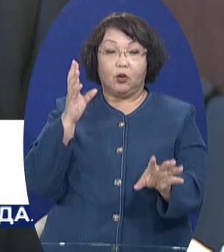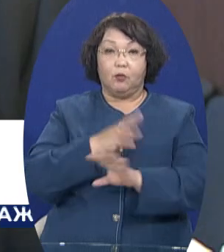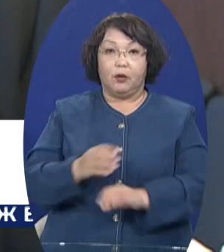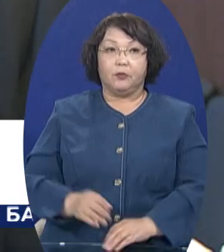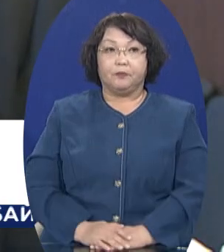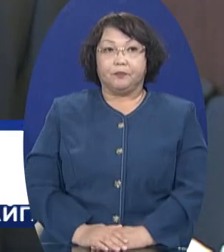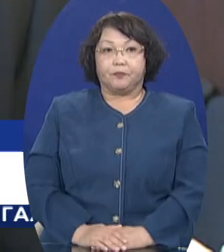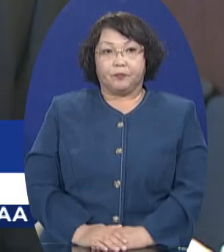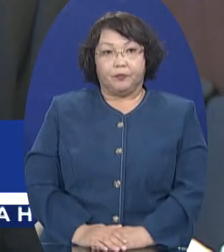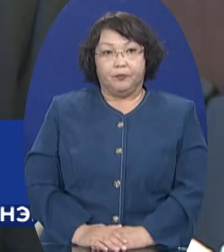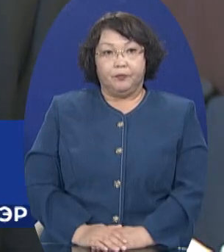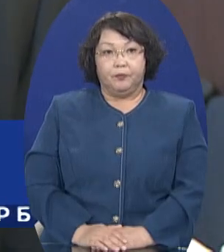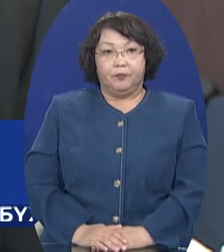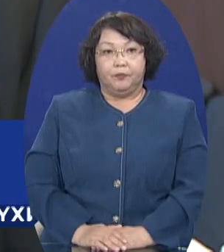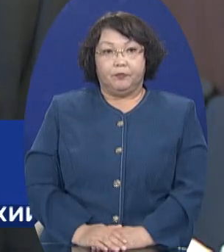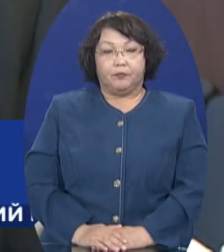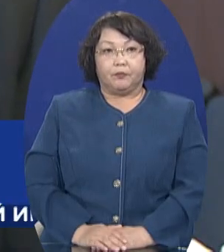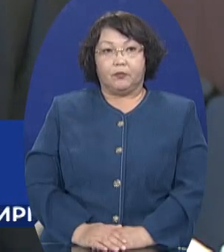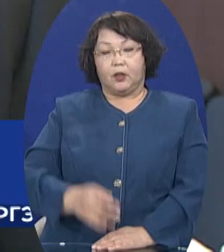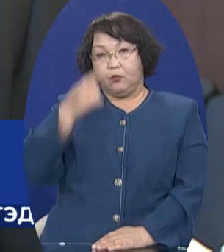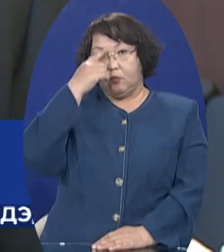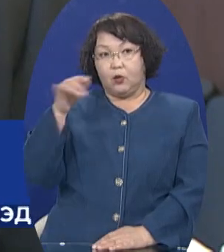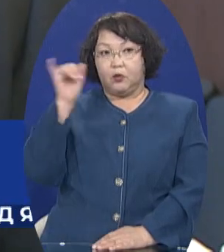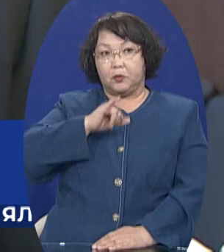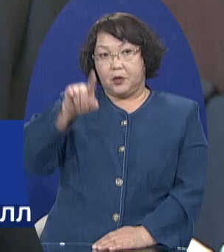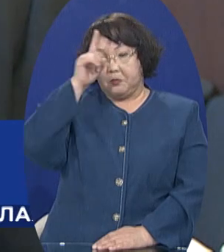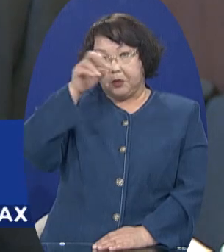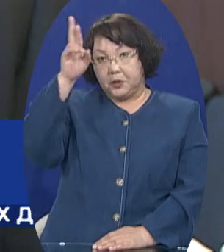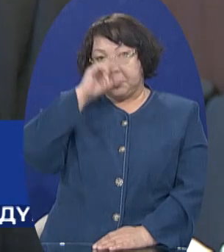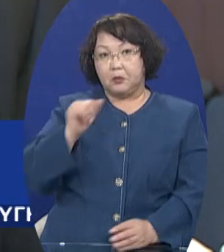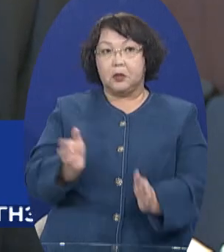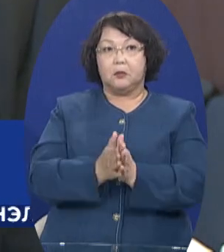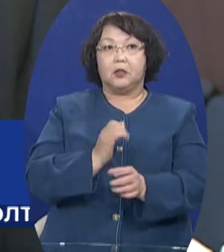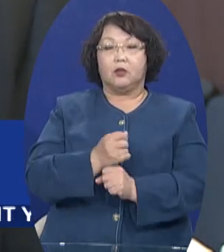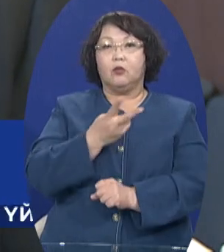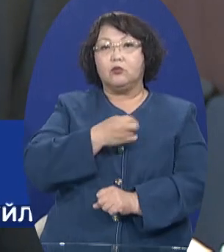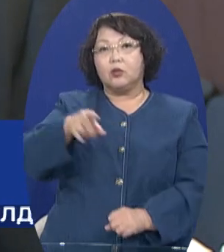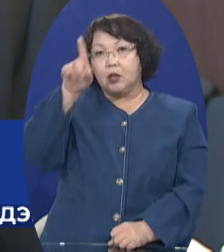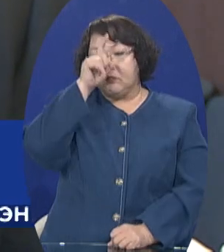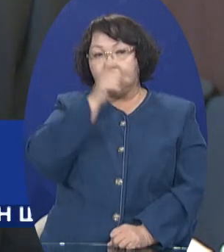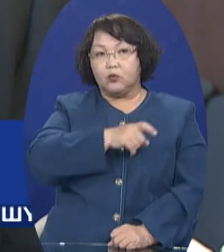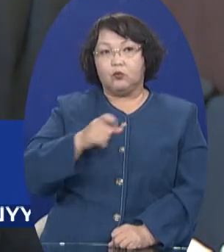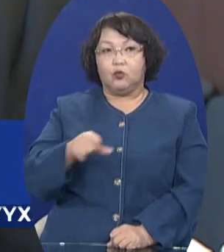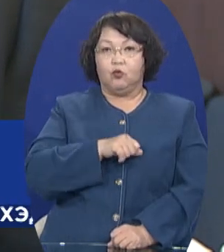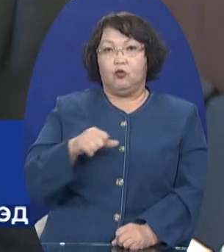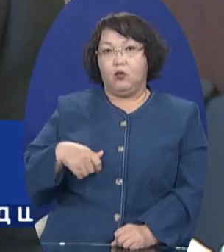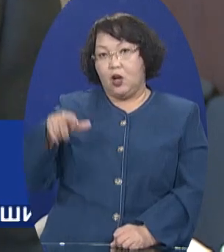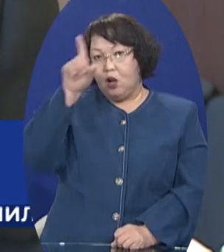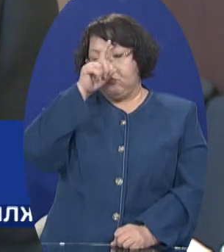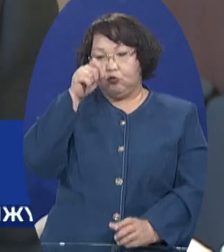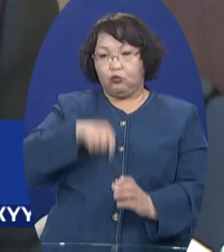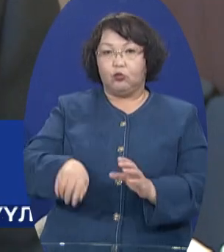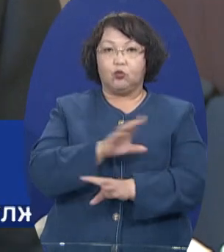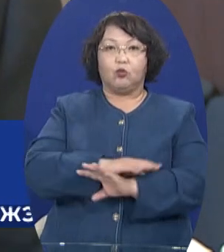байна. For training of 200 people. Монгол улсын эрүүл мэндийн яамтай хамтран 200 эмч эмнэлгийн ажилтныг өөрийн эмнэлэгтээ сургахаар